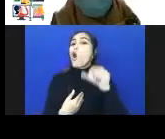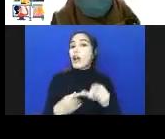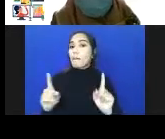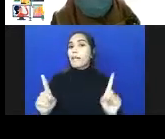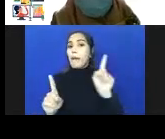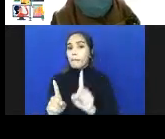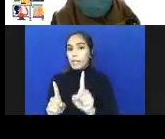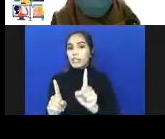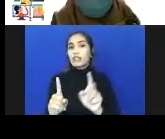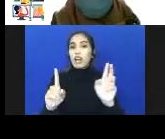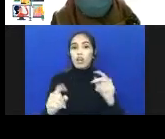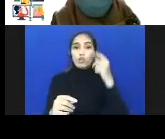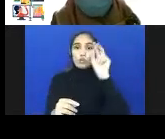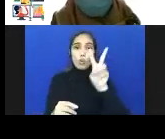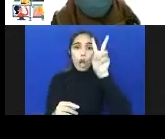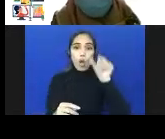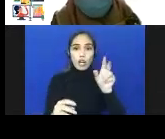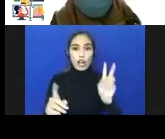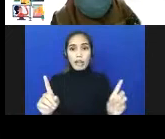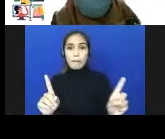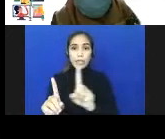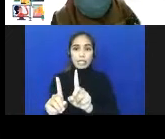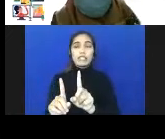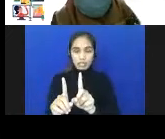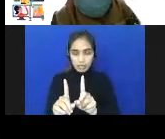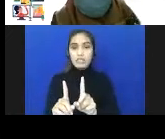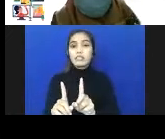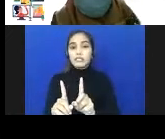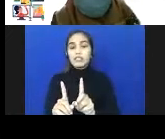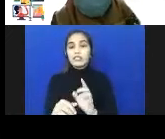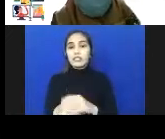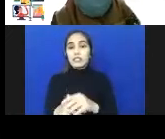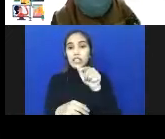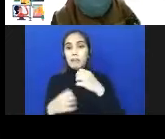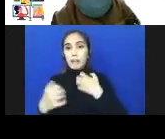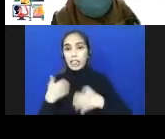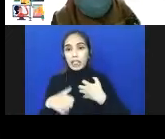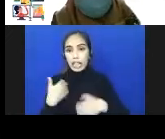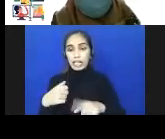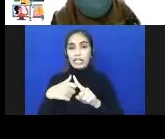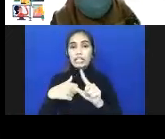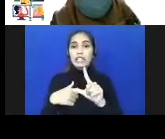puskesmas, kemudian juga ada peserta dari puskesmas itu sendiri. Ini saat praktek klinis.